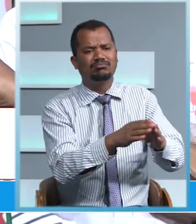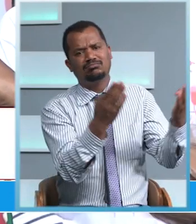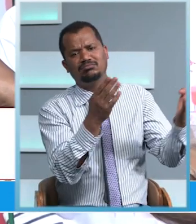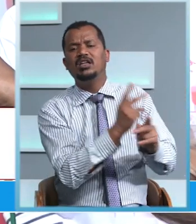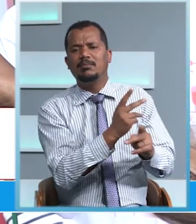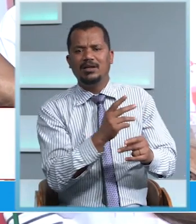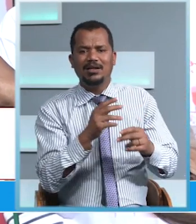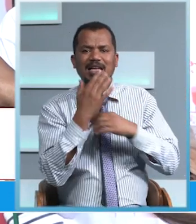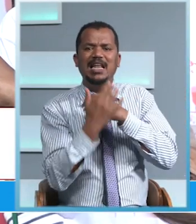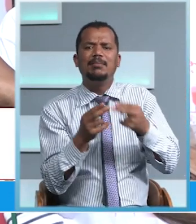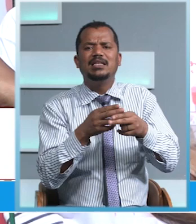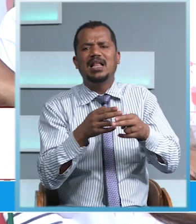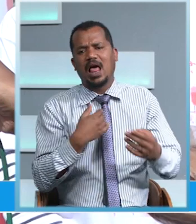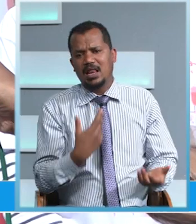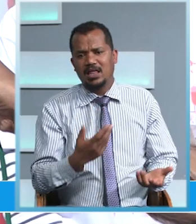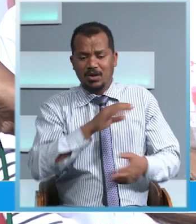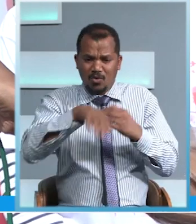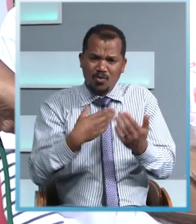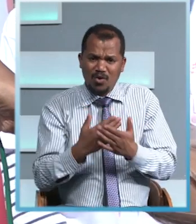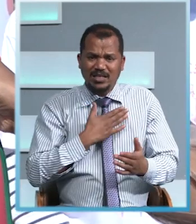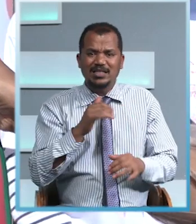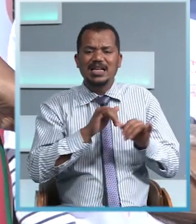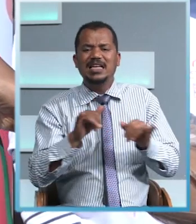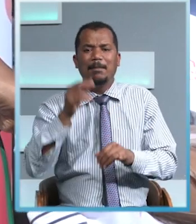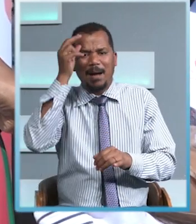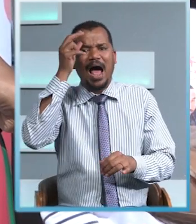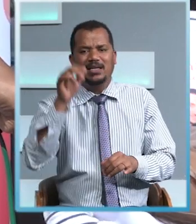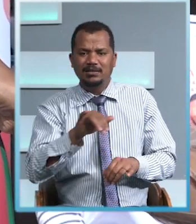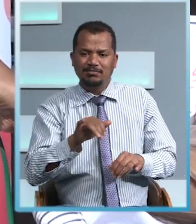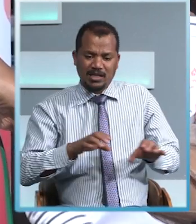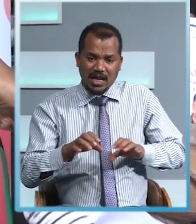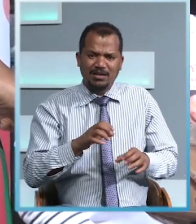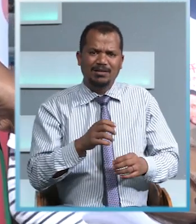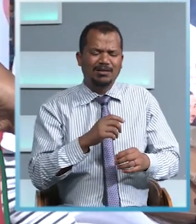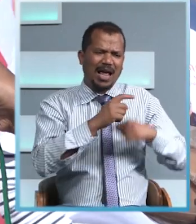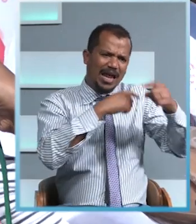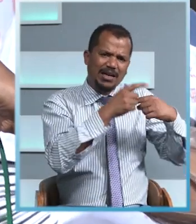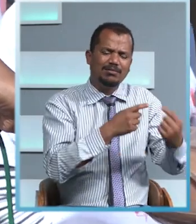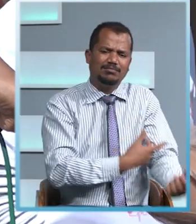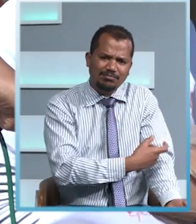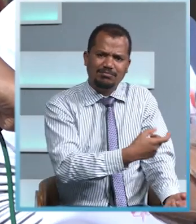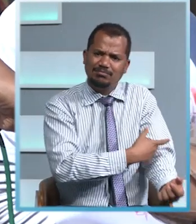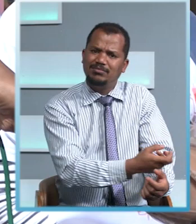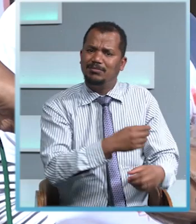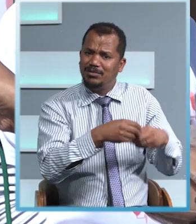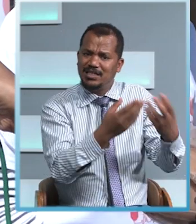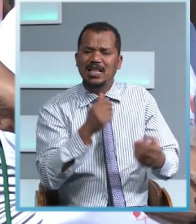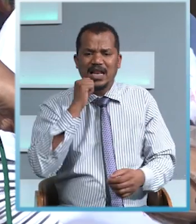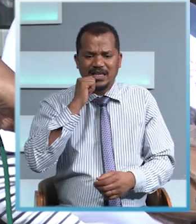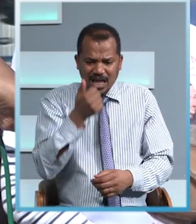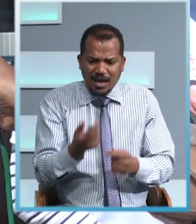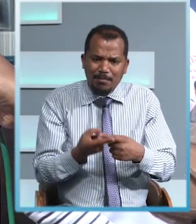ከፍቶ ይጠብቃል ደም እጥረት ስላለ ማለት ነው ስለዚህ ሁላችንም እንደ ባህል ያደረግነው በቃ ታይዘን ዛሬ ደም ልንለግስ በሚል እየመጣን ደም